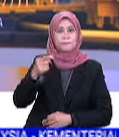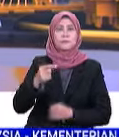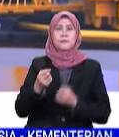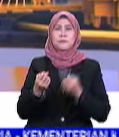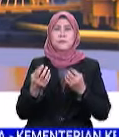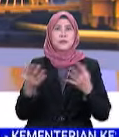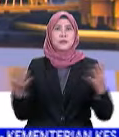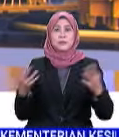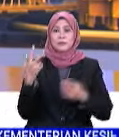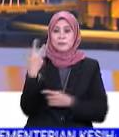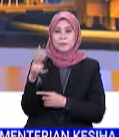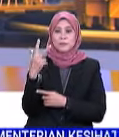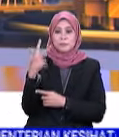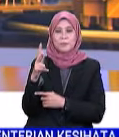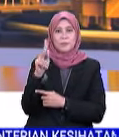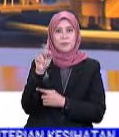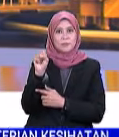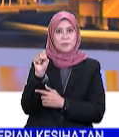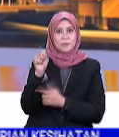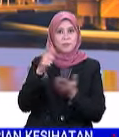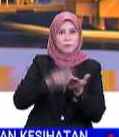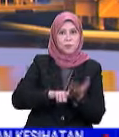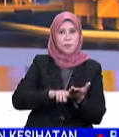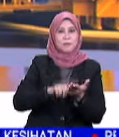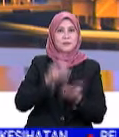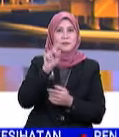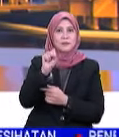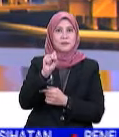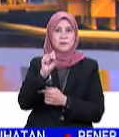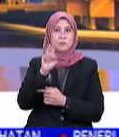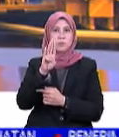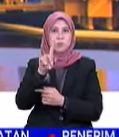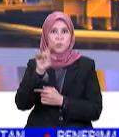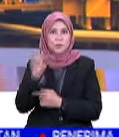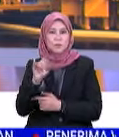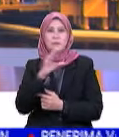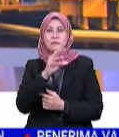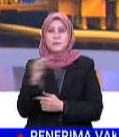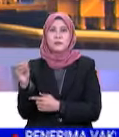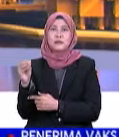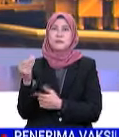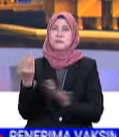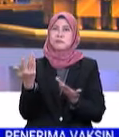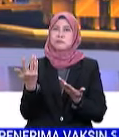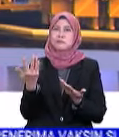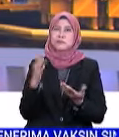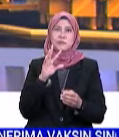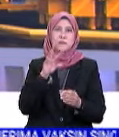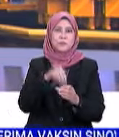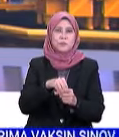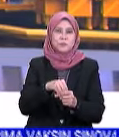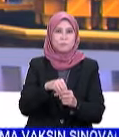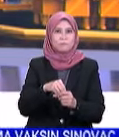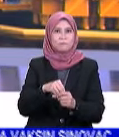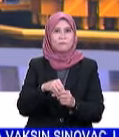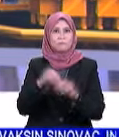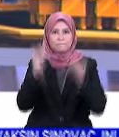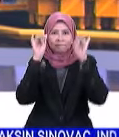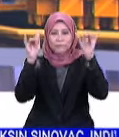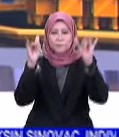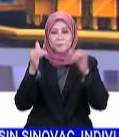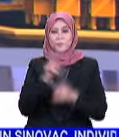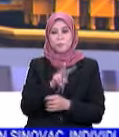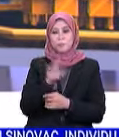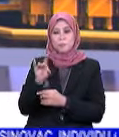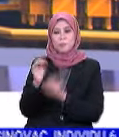kebanyakannya sebanyak 13 kes laporan kes buli dan pergaduhan termasuk melakukan kekerasan melibatkan 68